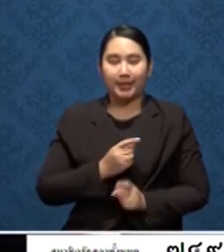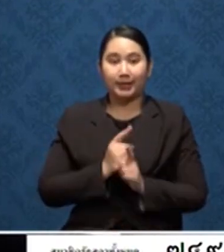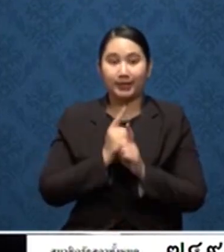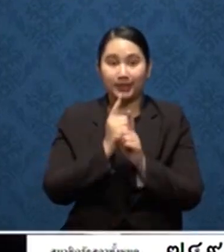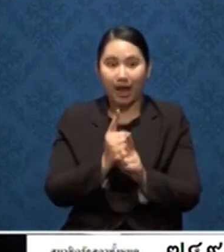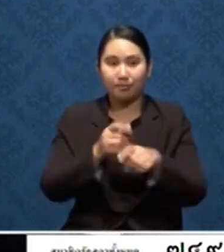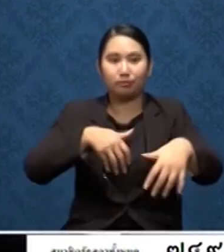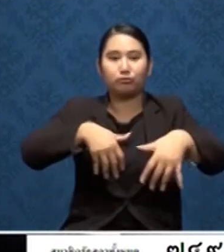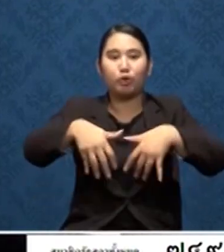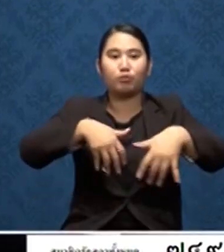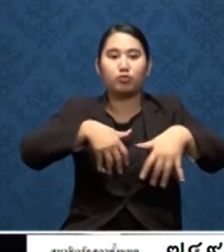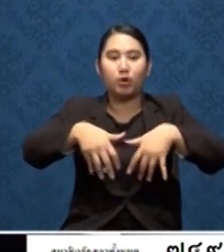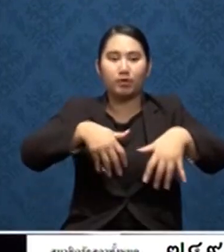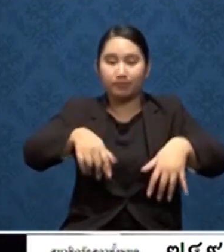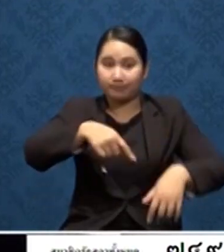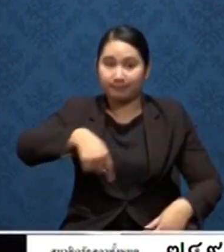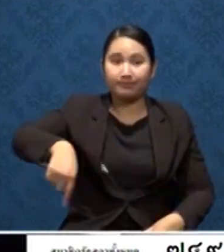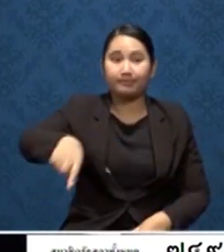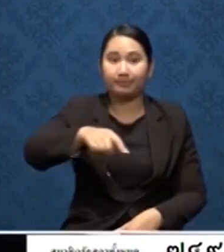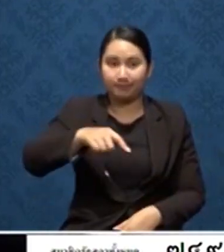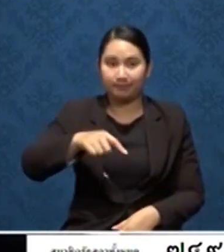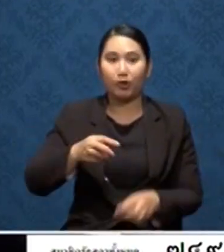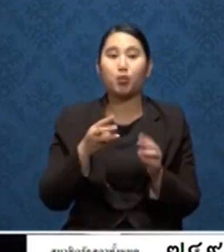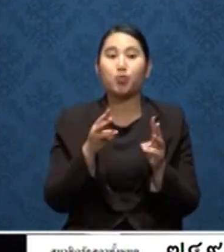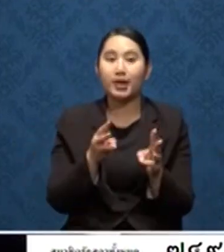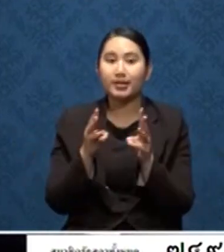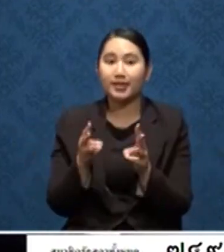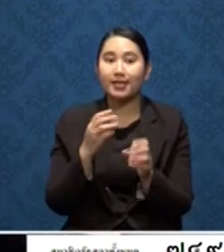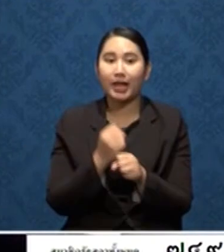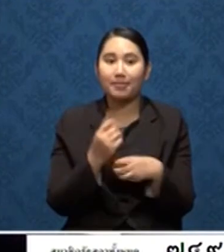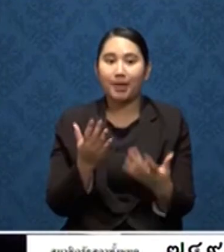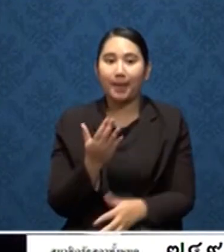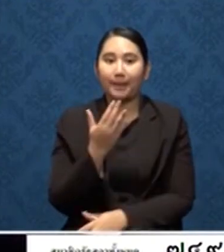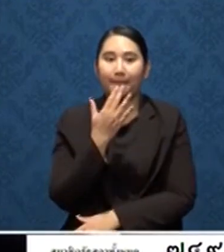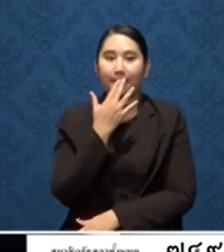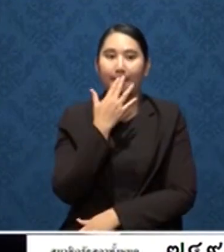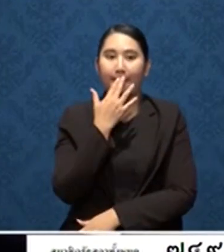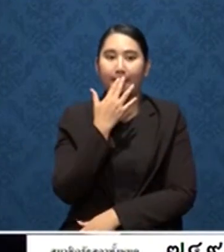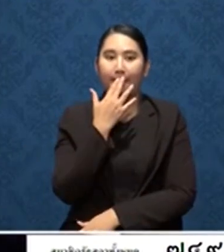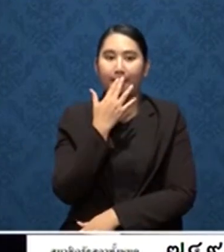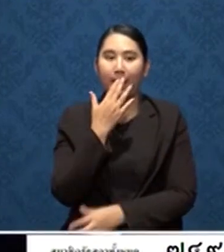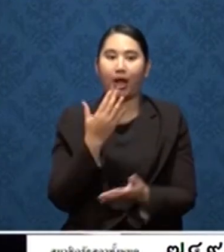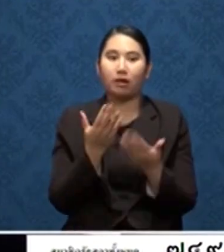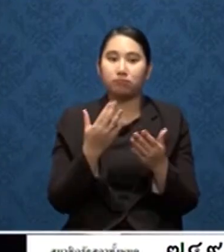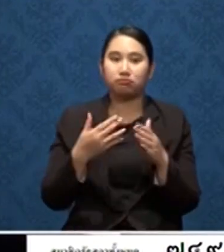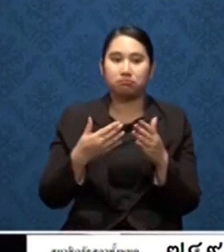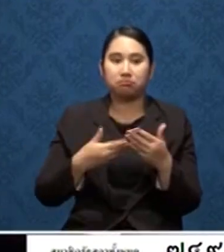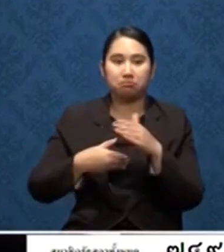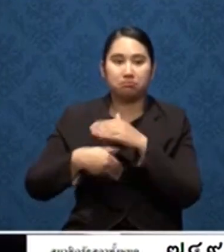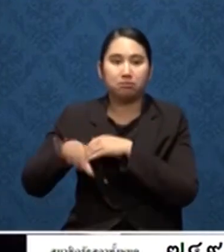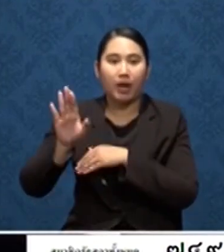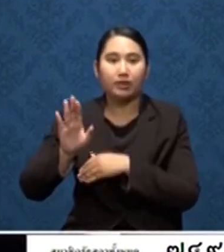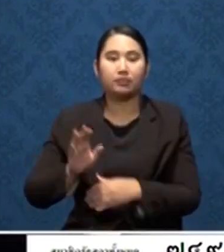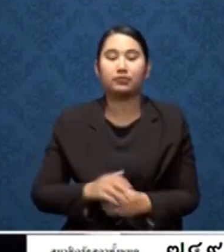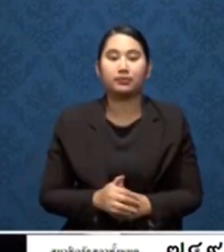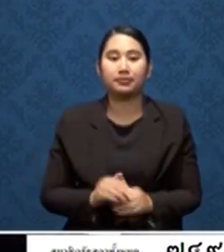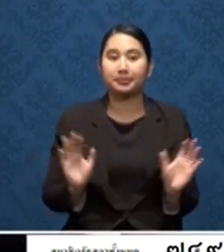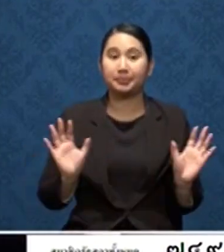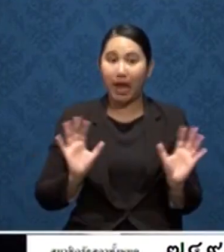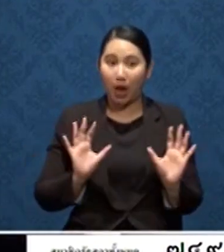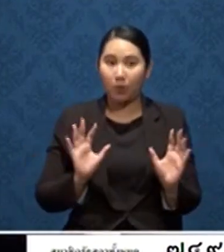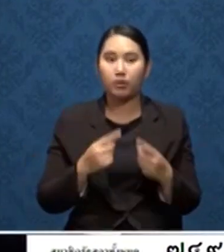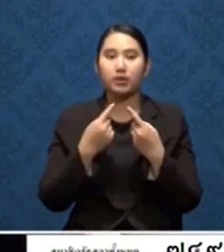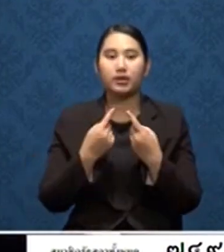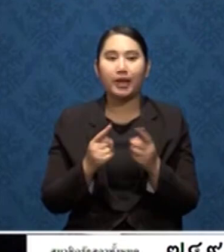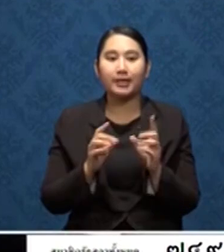ประชาชนทุกฝ่ายทางออกตรงนั้นต้องไม่ใช่การงดออกเสียงหรือการไม่อยู่ในที่ประชุมแห่งนี้ครับแต่